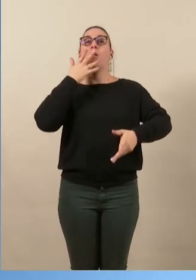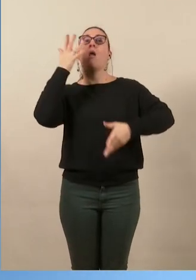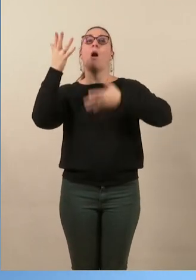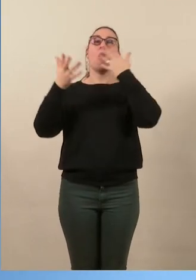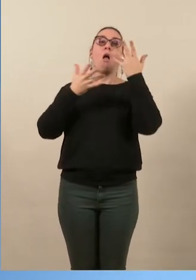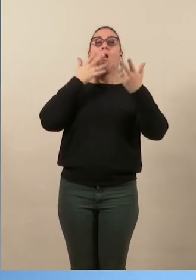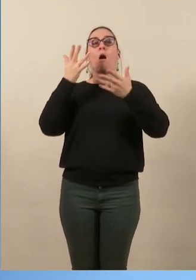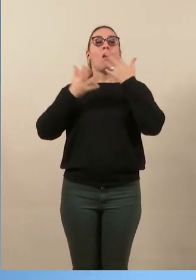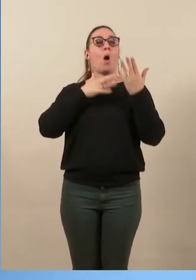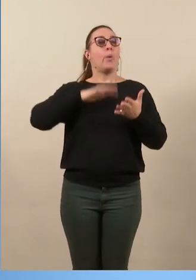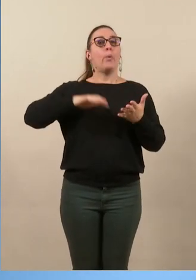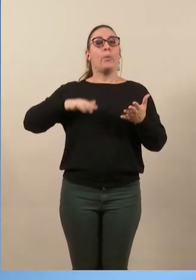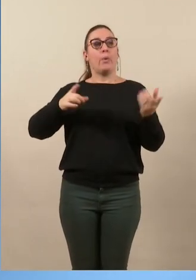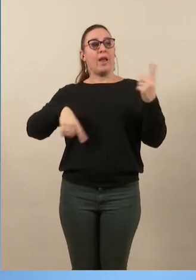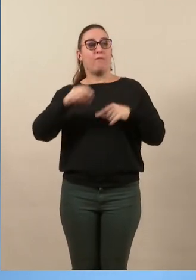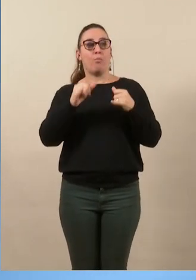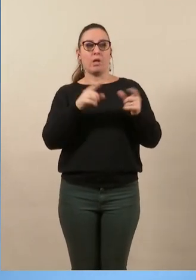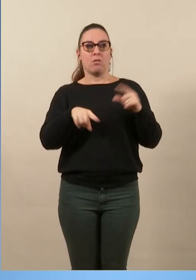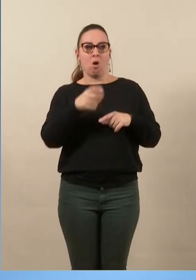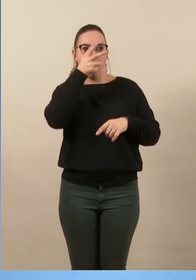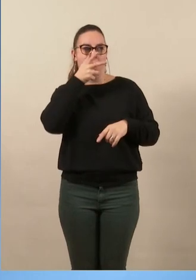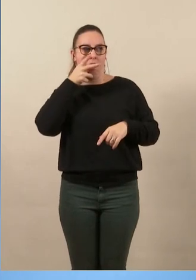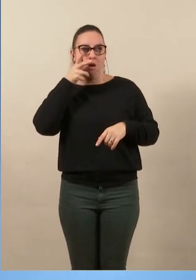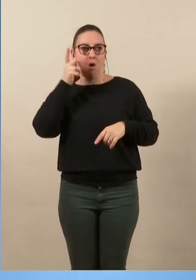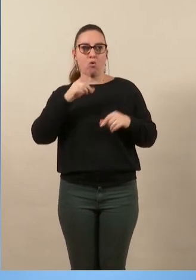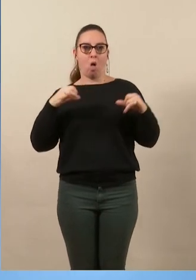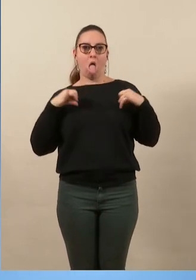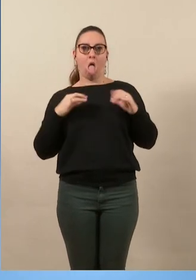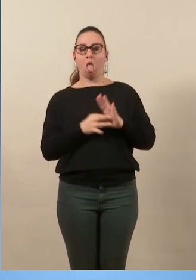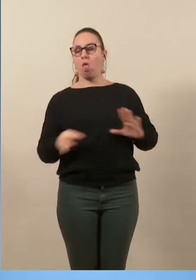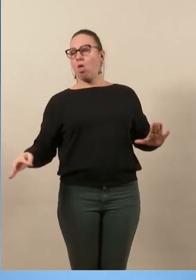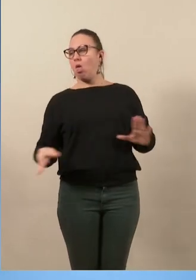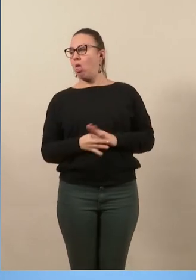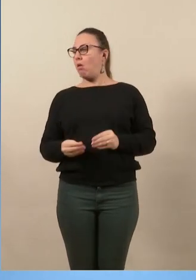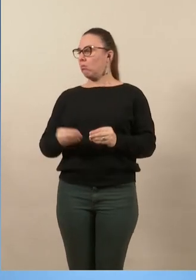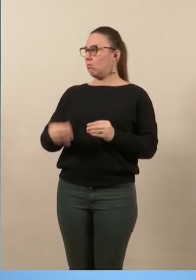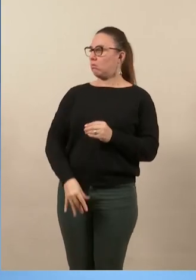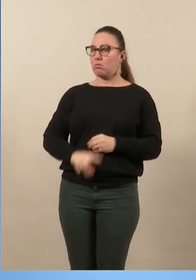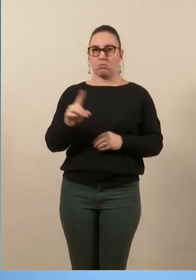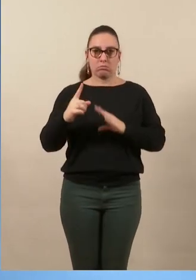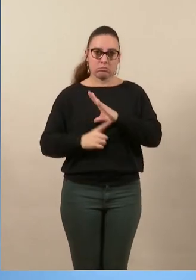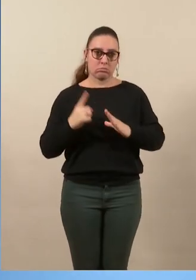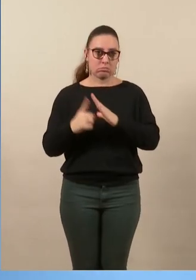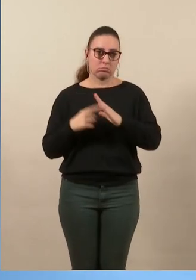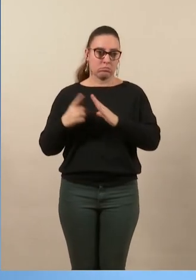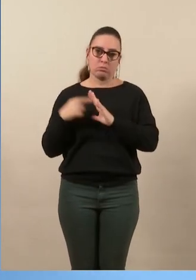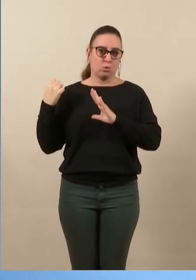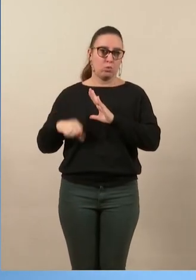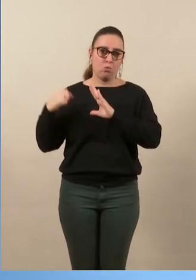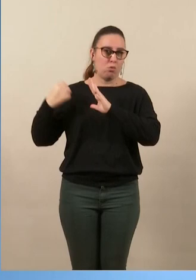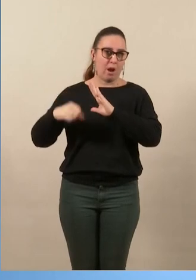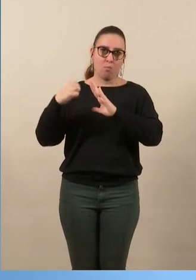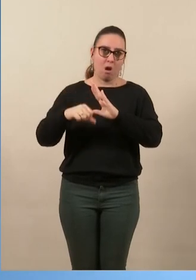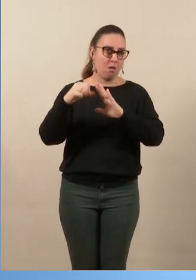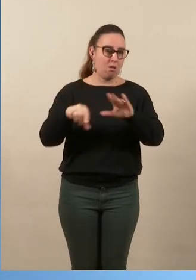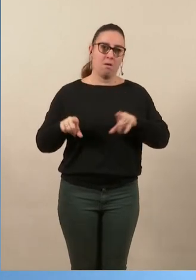paresse pour que personne ne lise ces pages ind indigestes et vide qui se répètent de conseil municipal en conseil municipal et bien